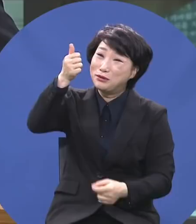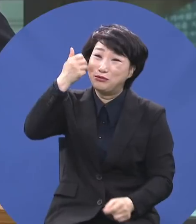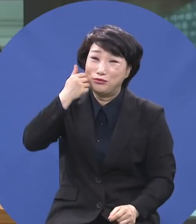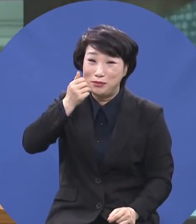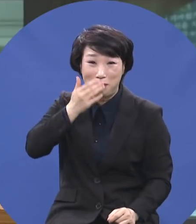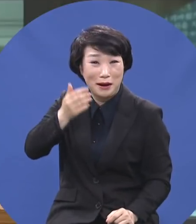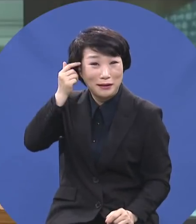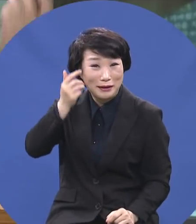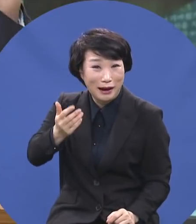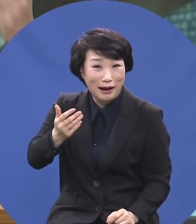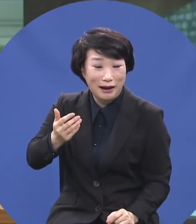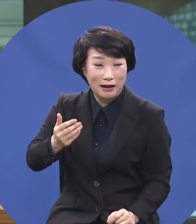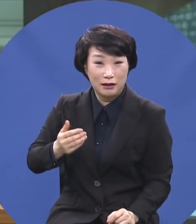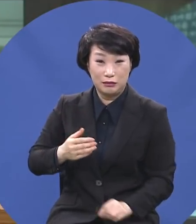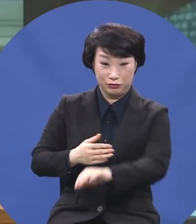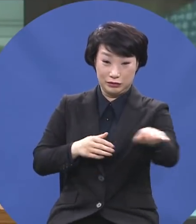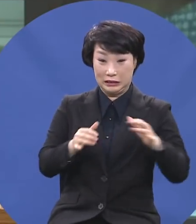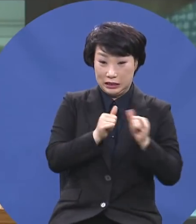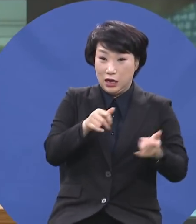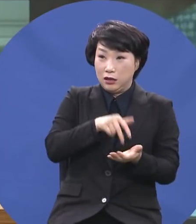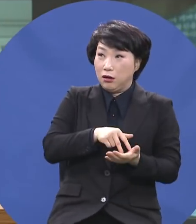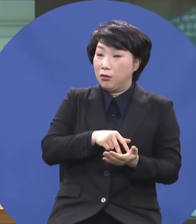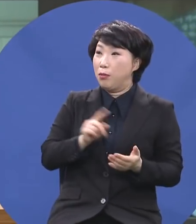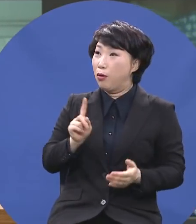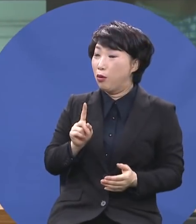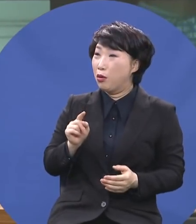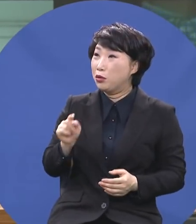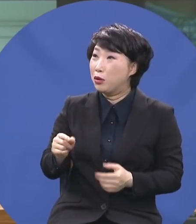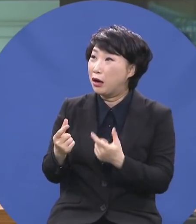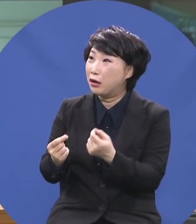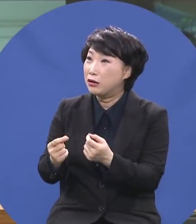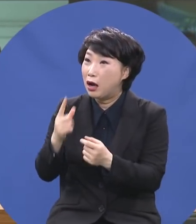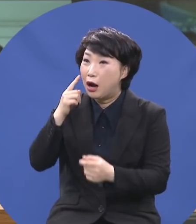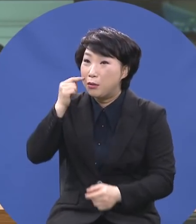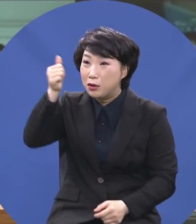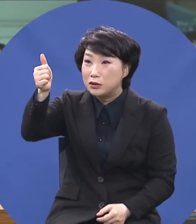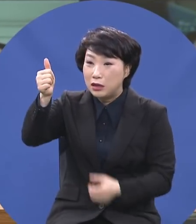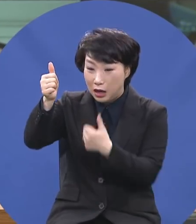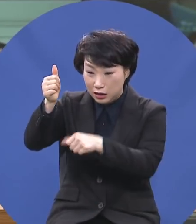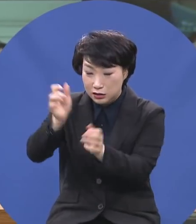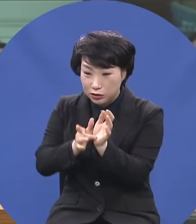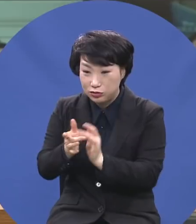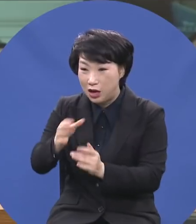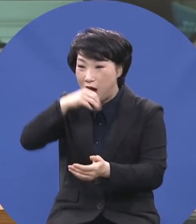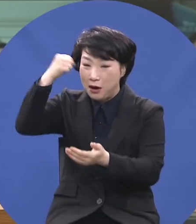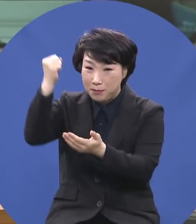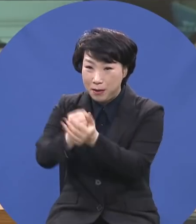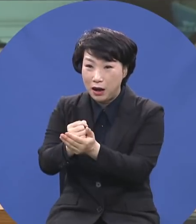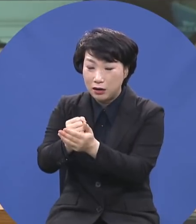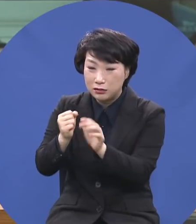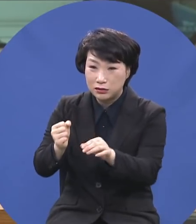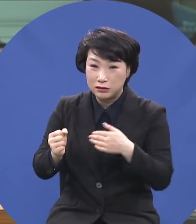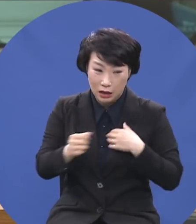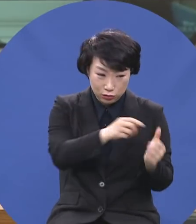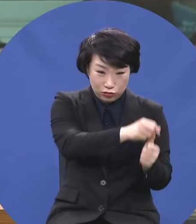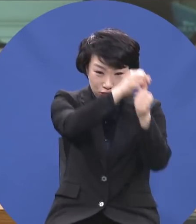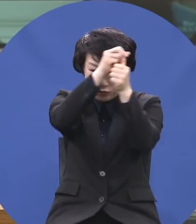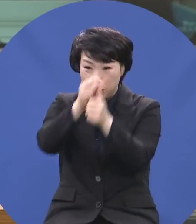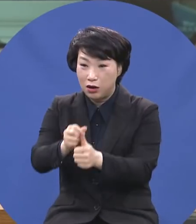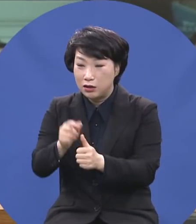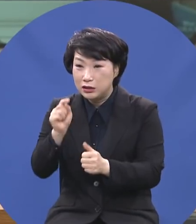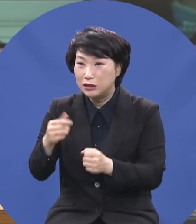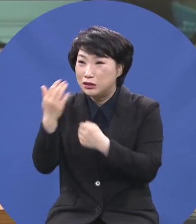어딨나? 우리 쪽에서는 이런 아버지가 아들을 못 박아서 나를 구원하신